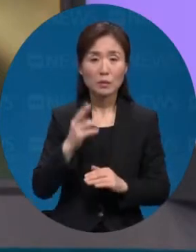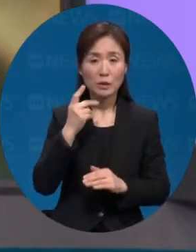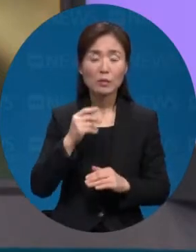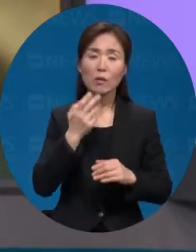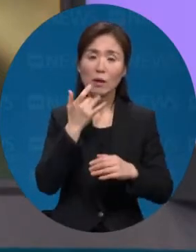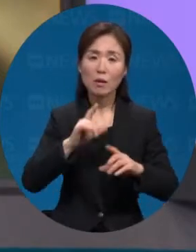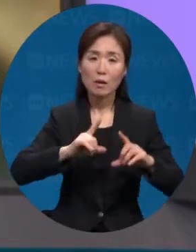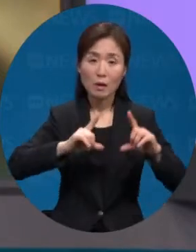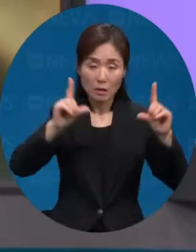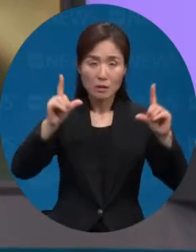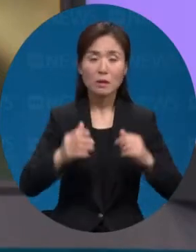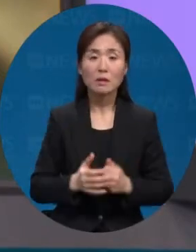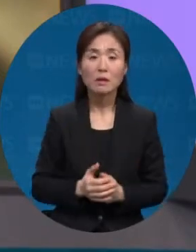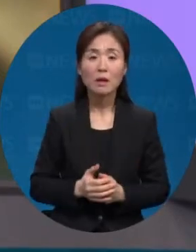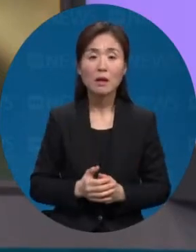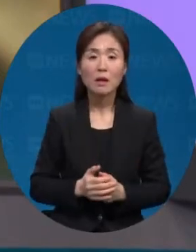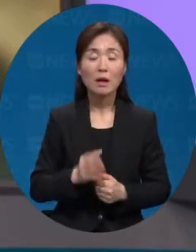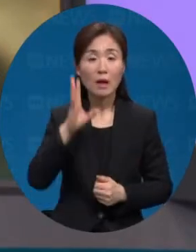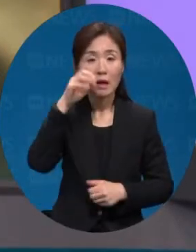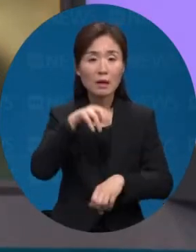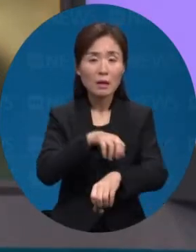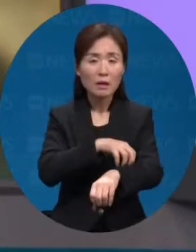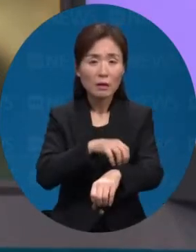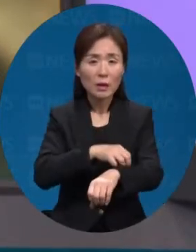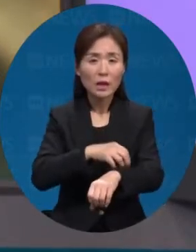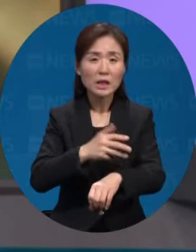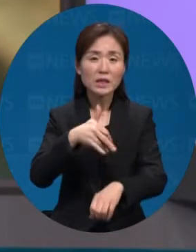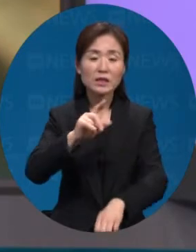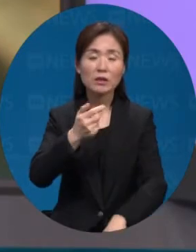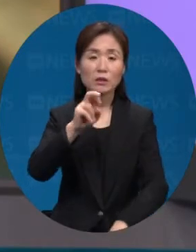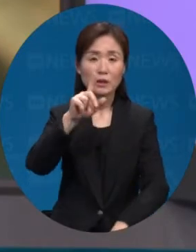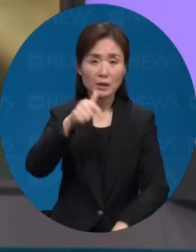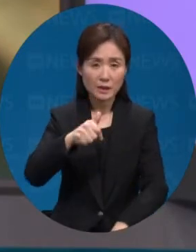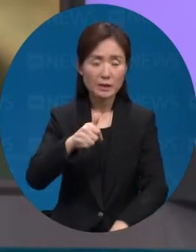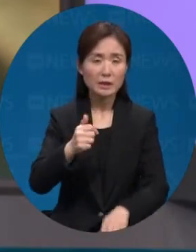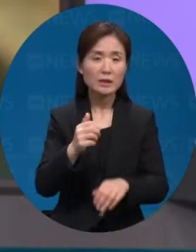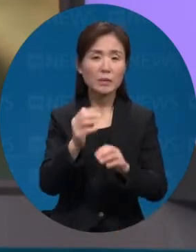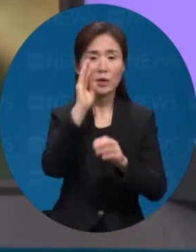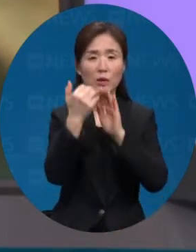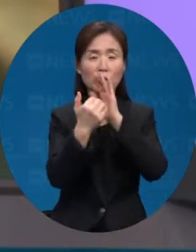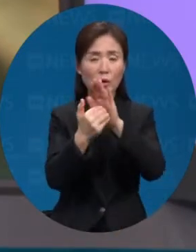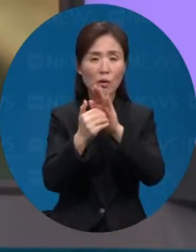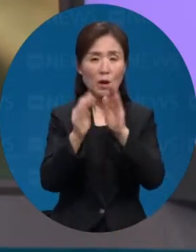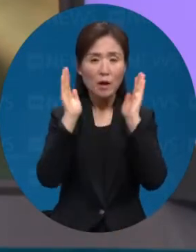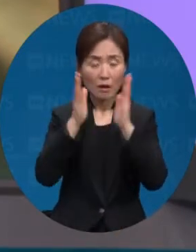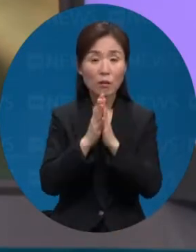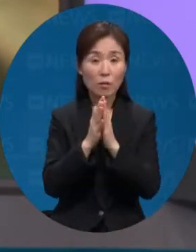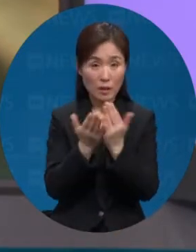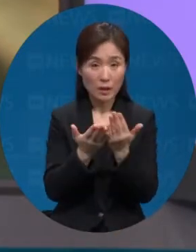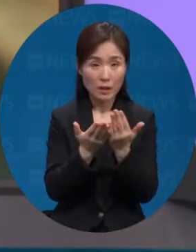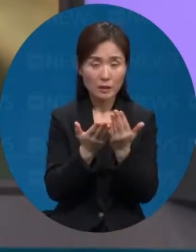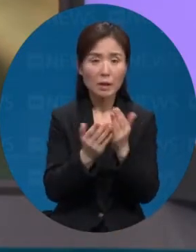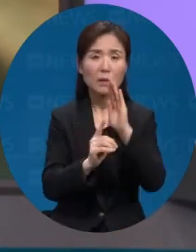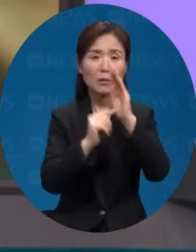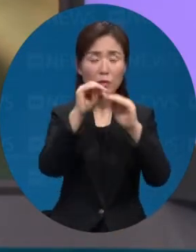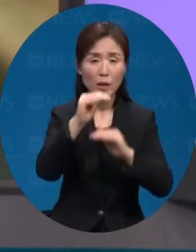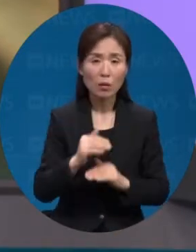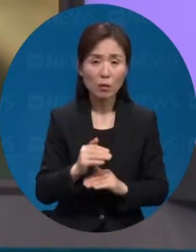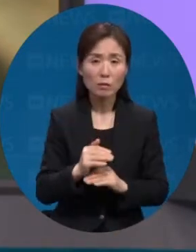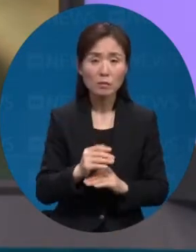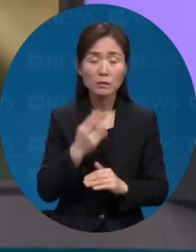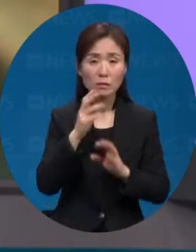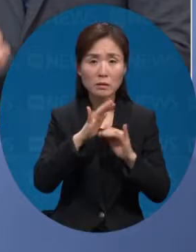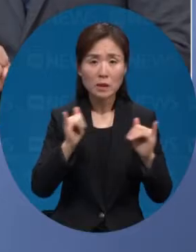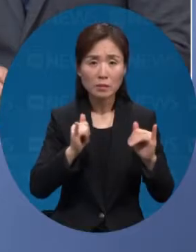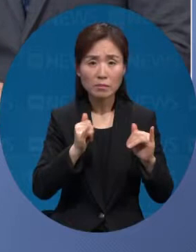알레르기와 천식 면역학 퀴즈 에 발표된 연구결과 인데요 미국 성이 4만명을 대상으로 설문조사를 했더니 2.9% 가